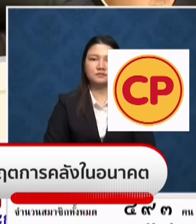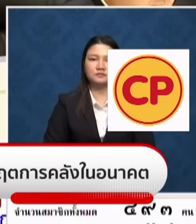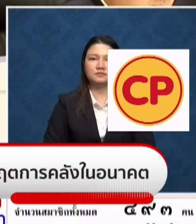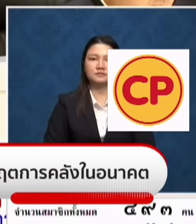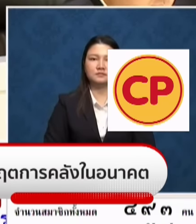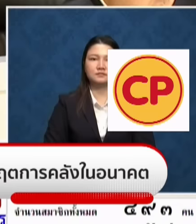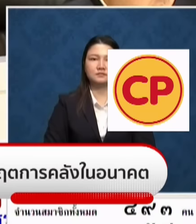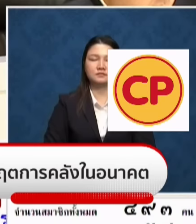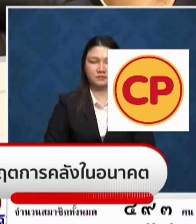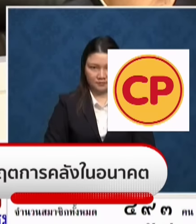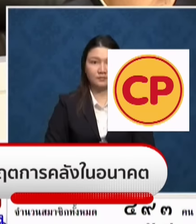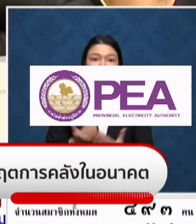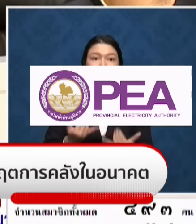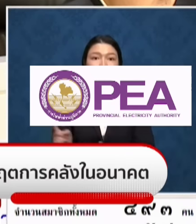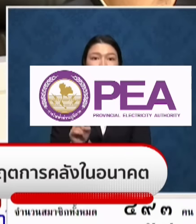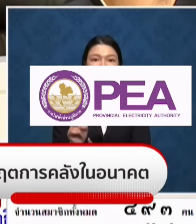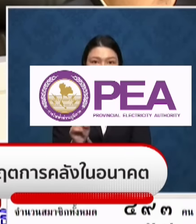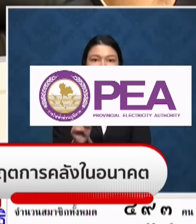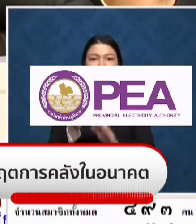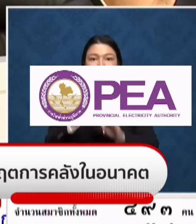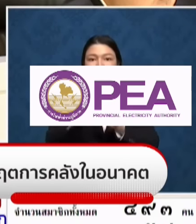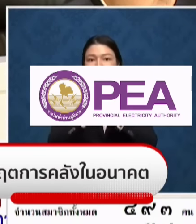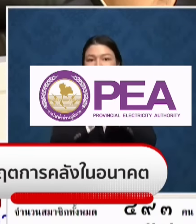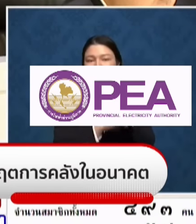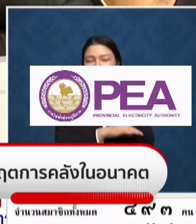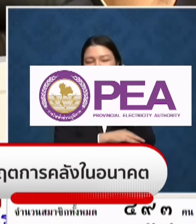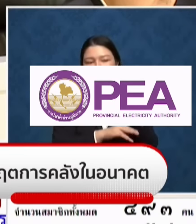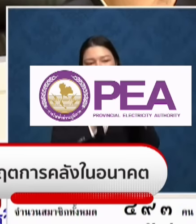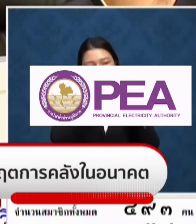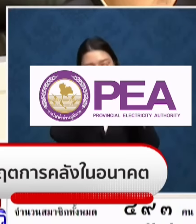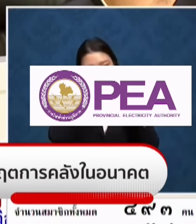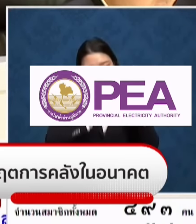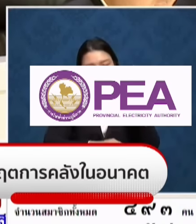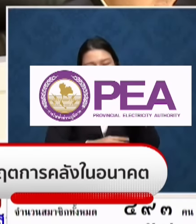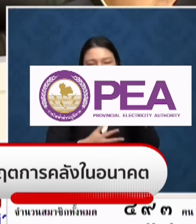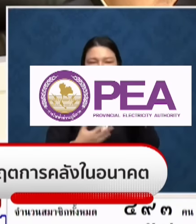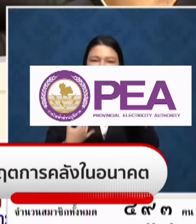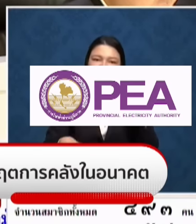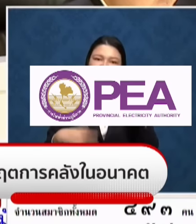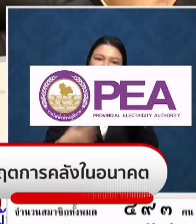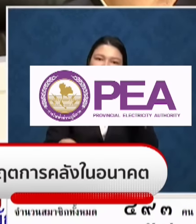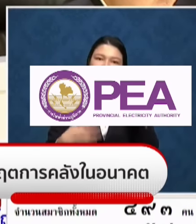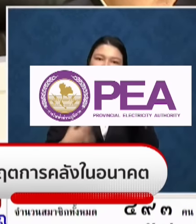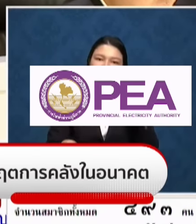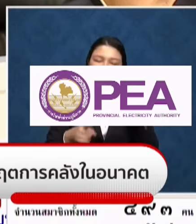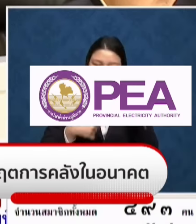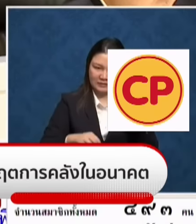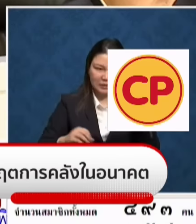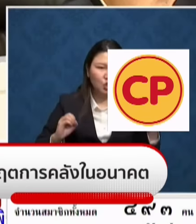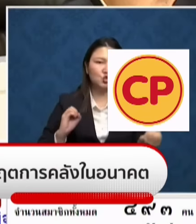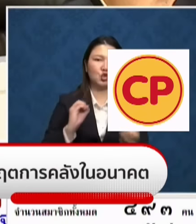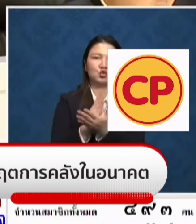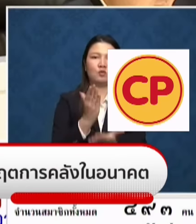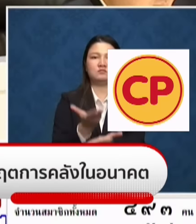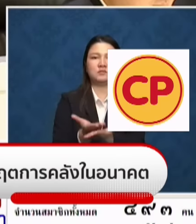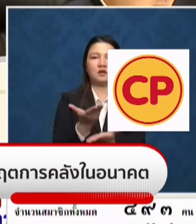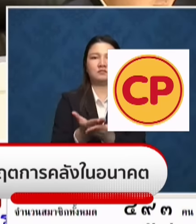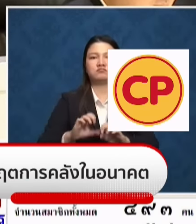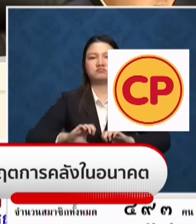นี่คือรายการเซาะกร่อนบ่อนทำลายสถานะทางการเงินการคลัง